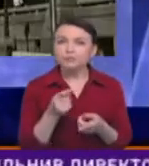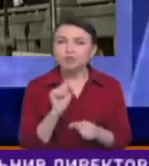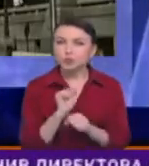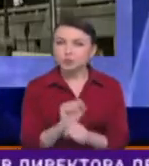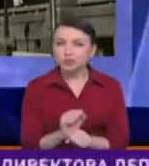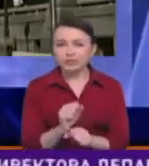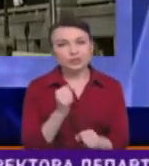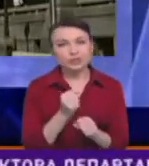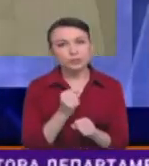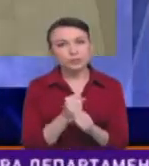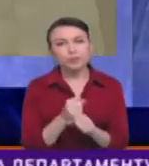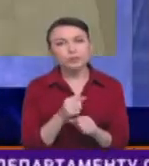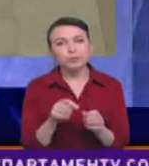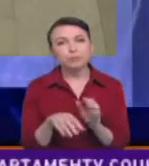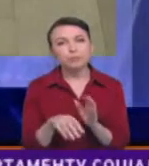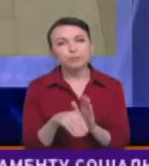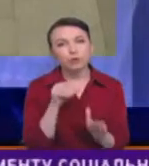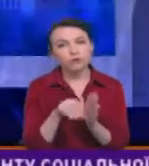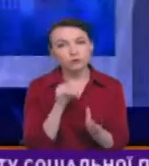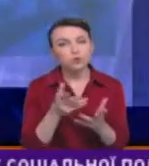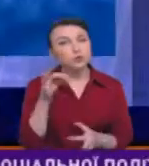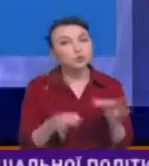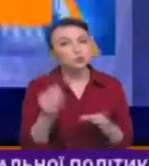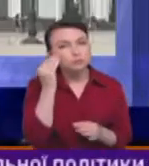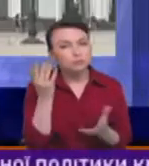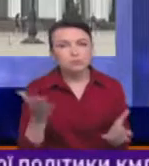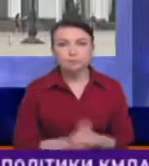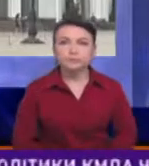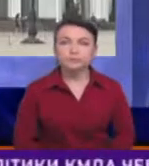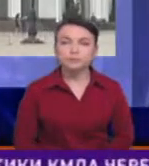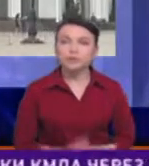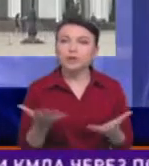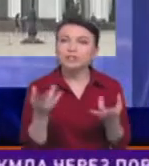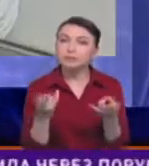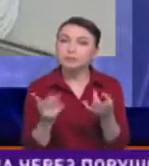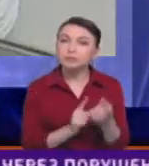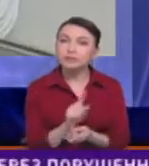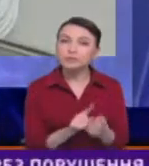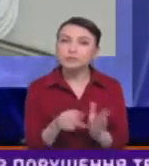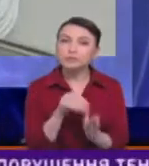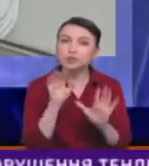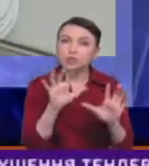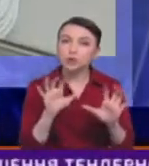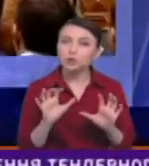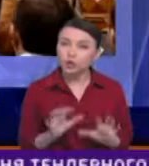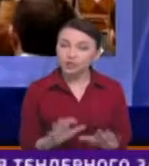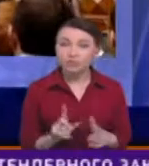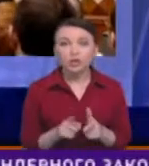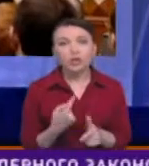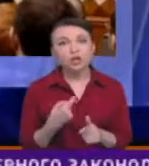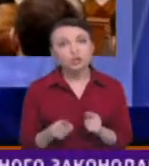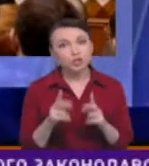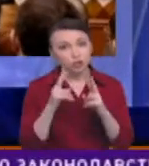до парламенту? Яка можлива позиція суддів Конституційного суду? І які потрібні зміни до виборчого законодавства? Чи